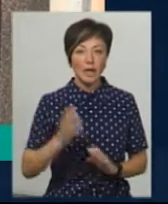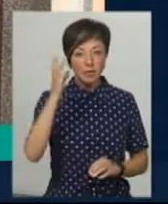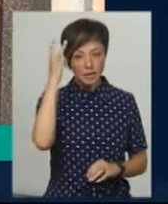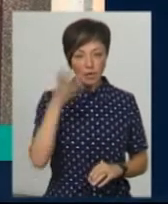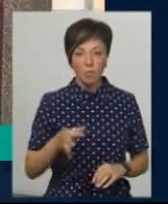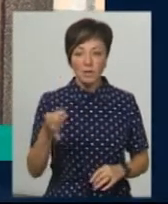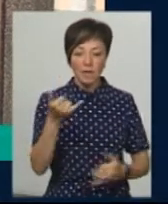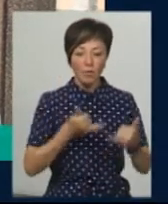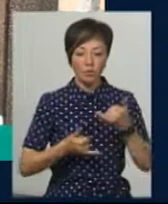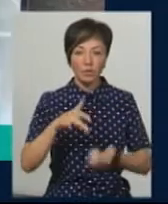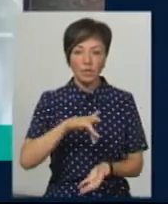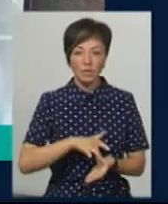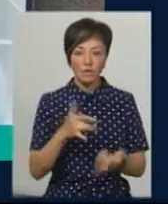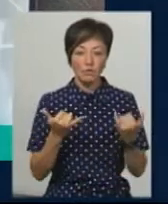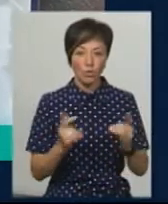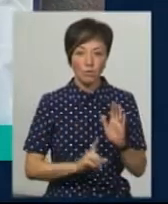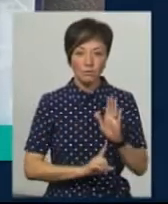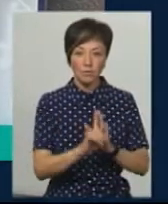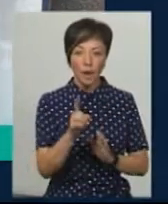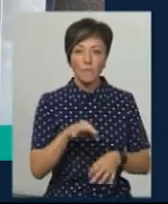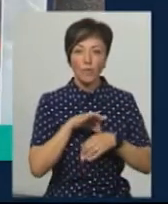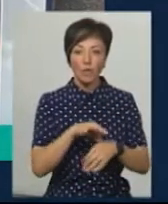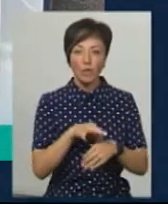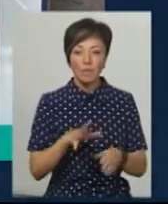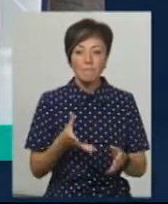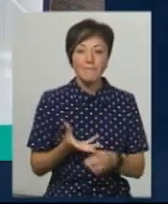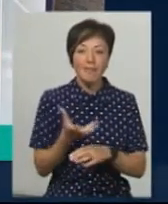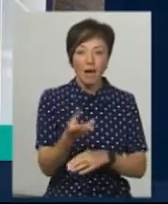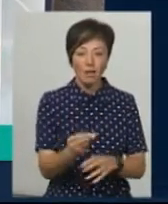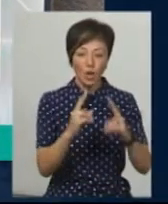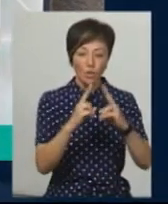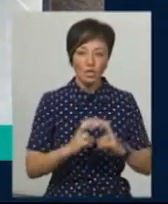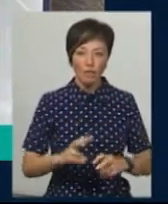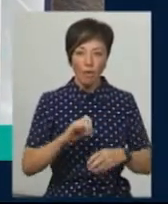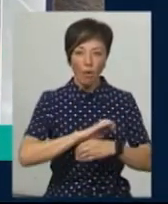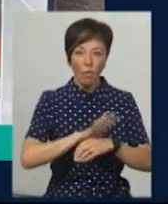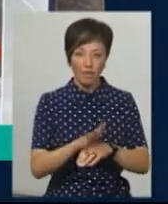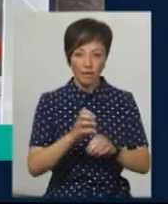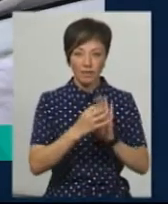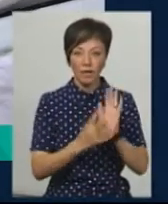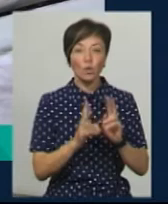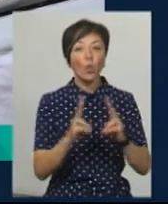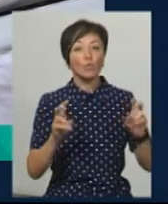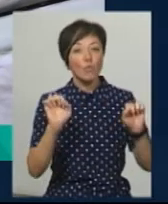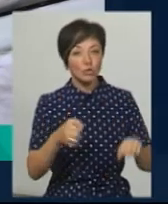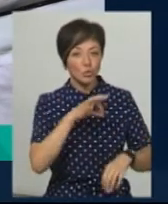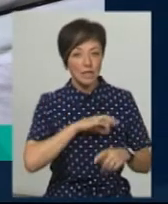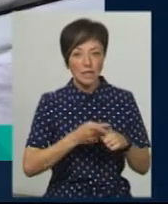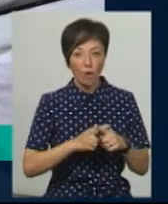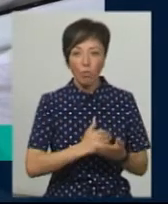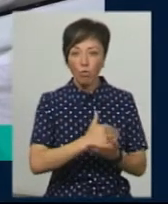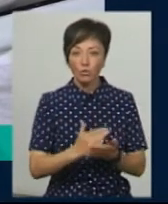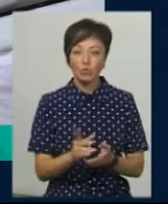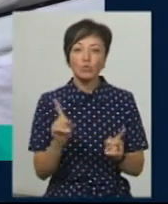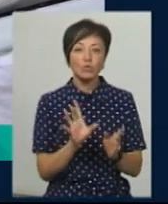Хмельницький обласний лабораторний центр від сьогодні розпочав проводити платні дослідження на COVID-19. Хто може скористатись цією послугою та з